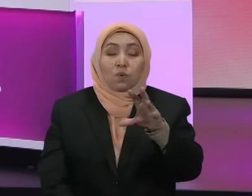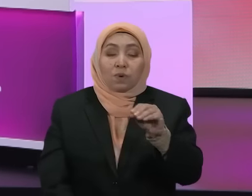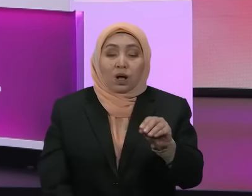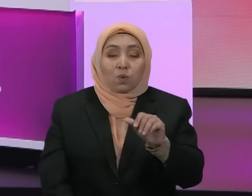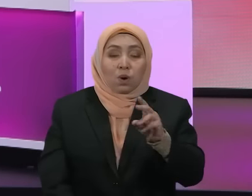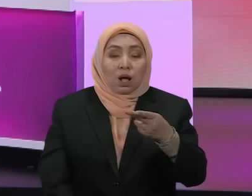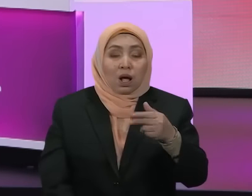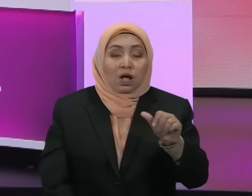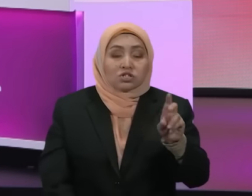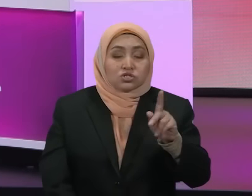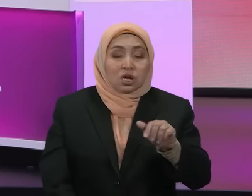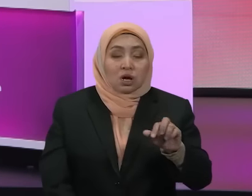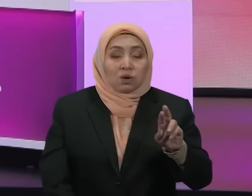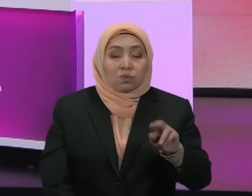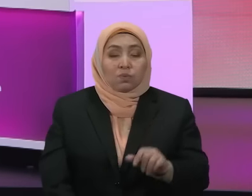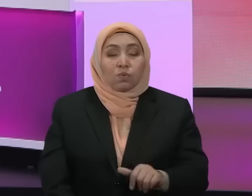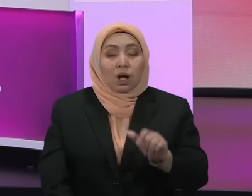Wahajaru.